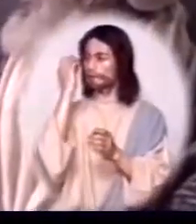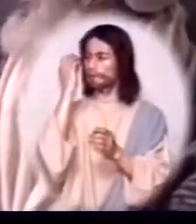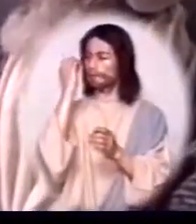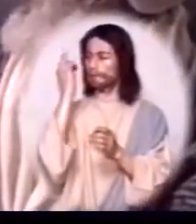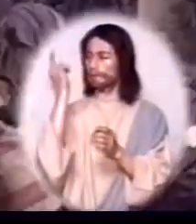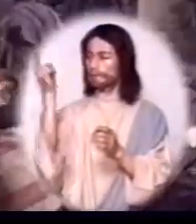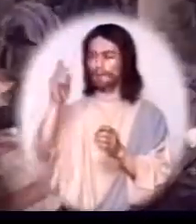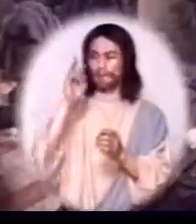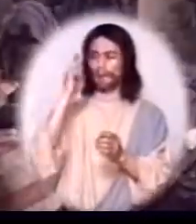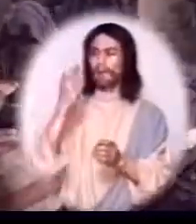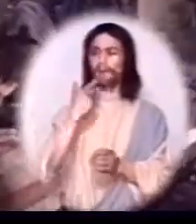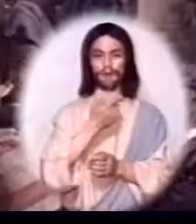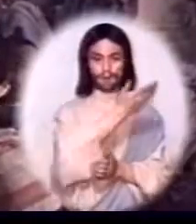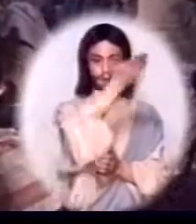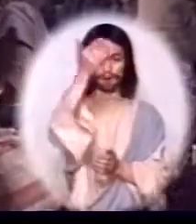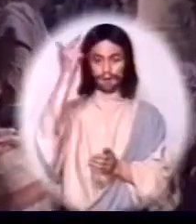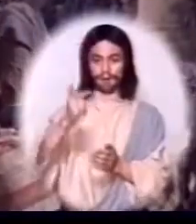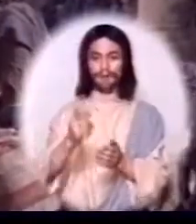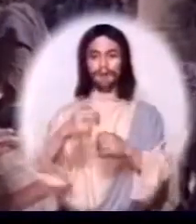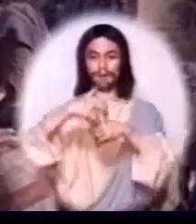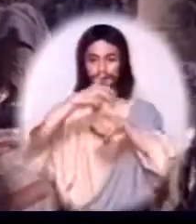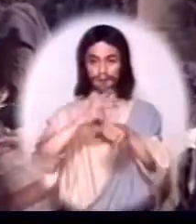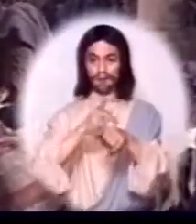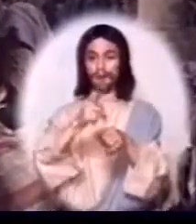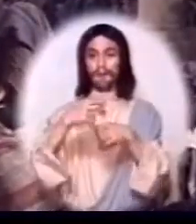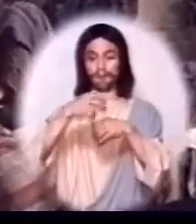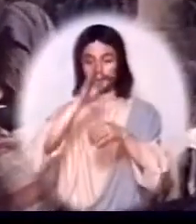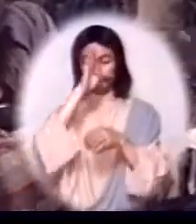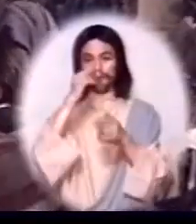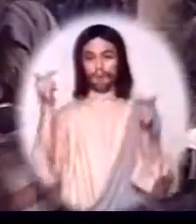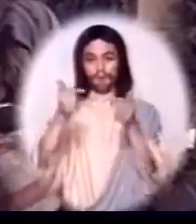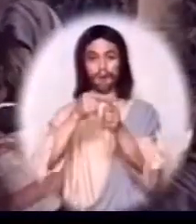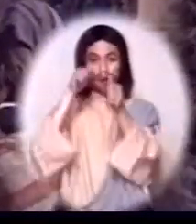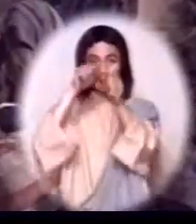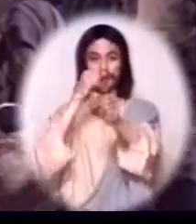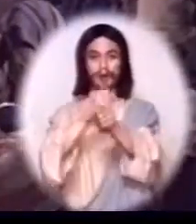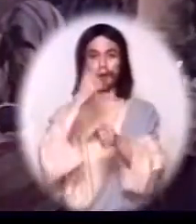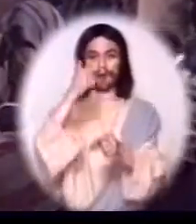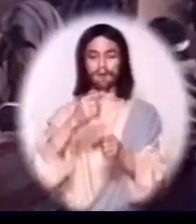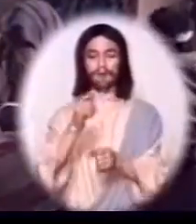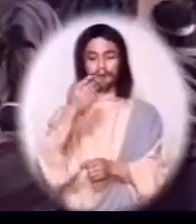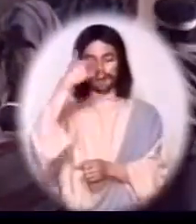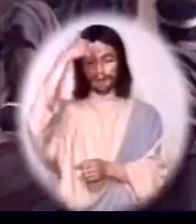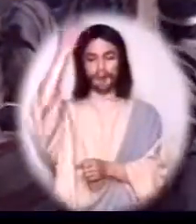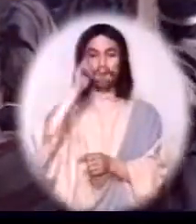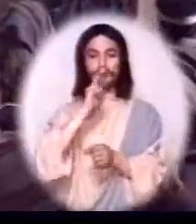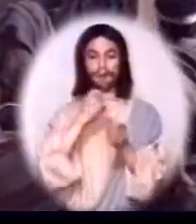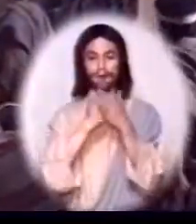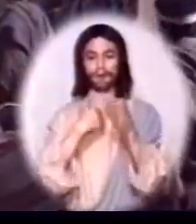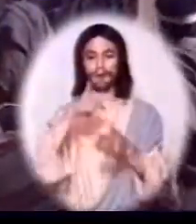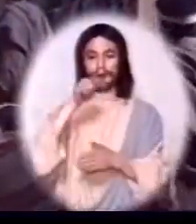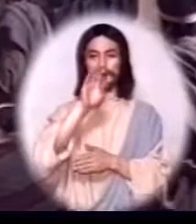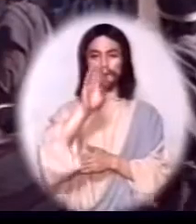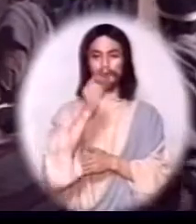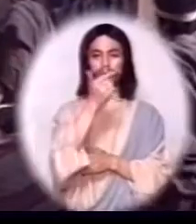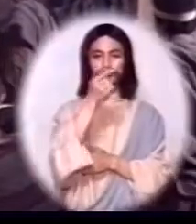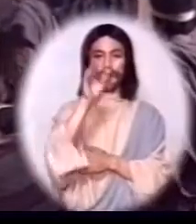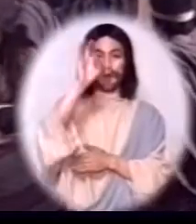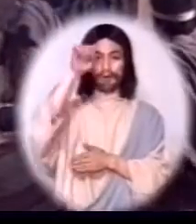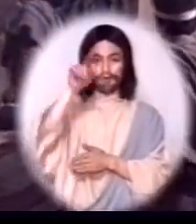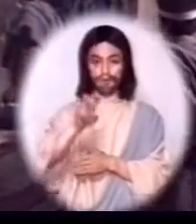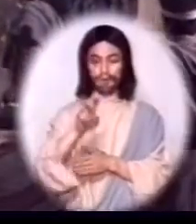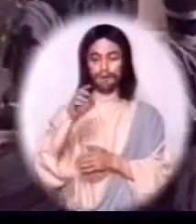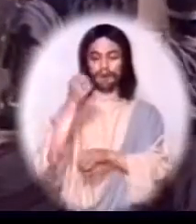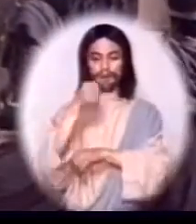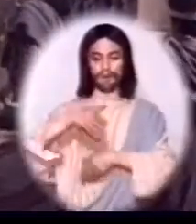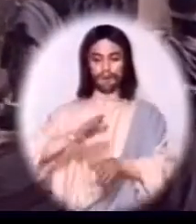틀림없이 너희들은 의사여 네 병이나 고쳐라는 그 속잠을 들쳐서 내가 가바나움에서 행한 그